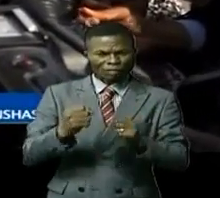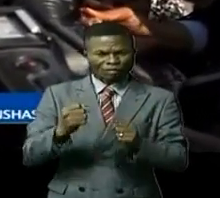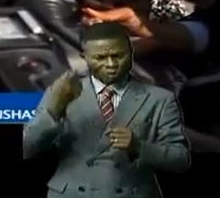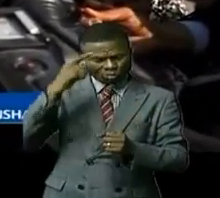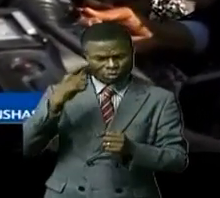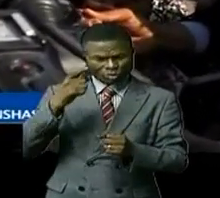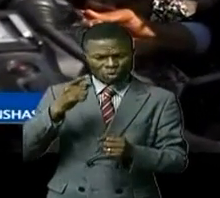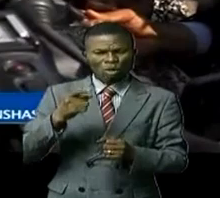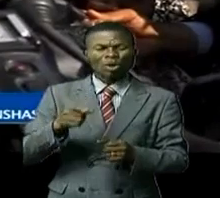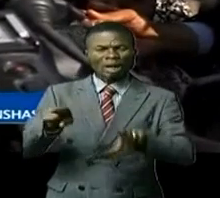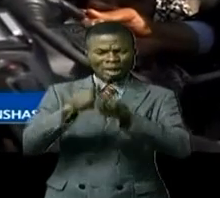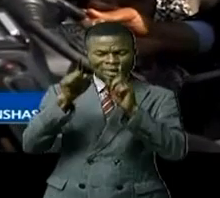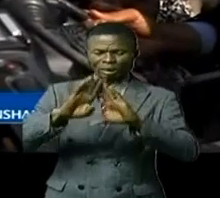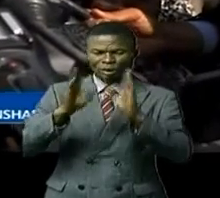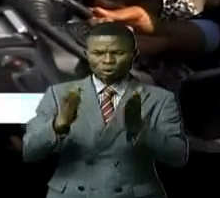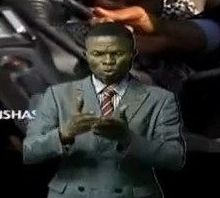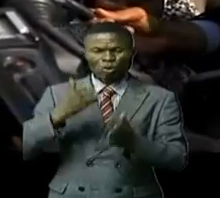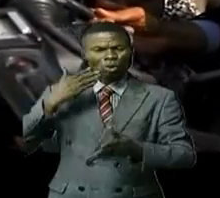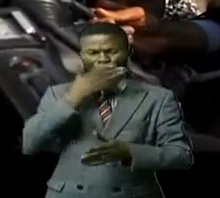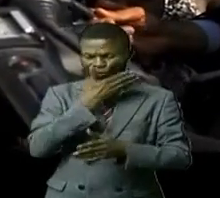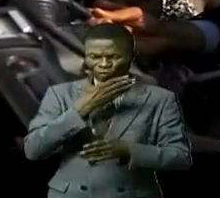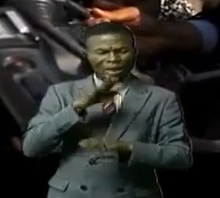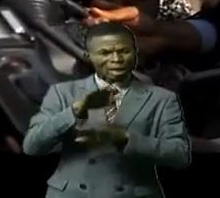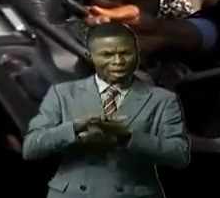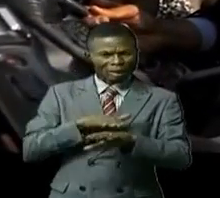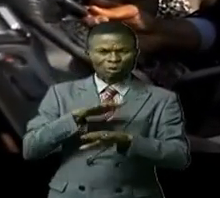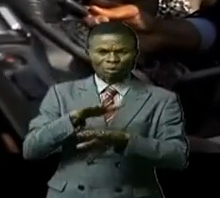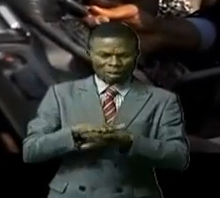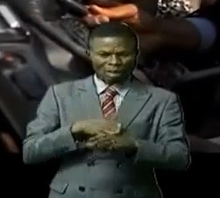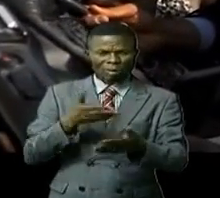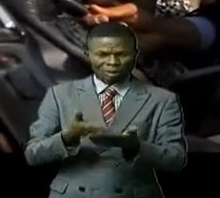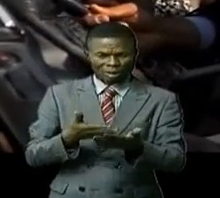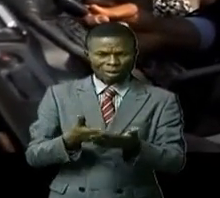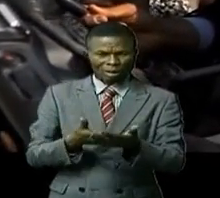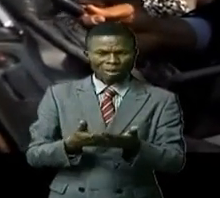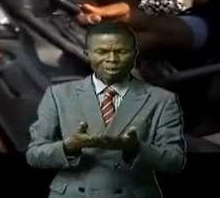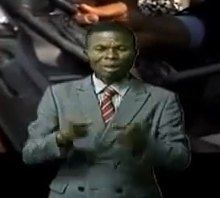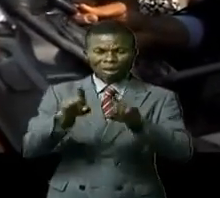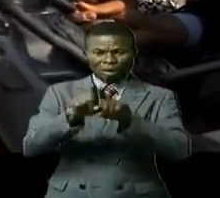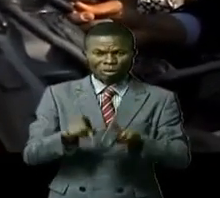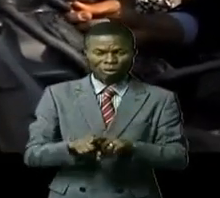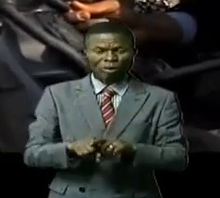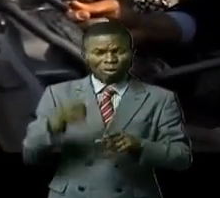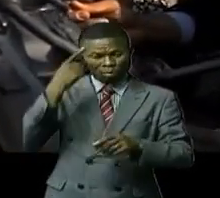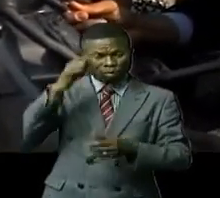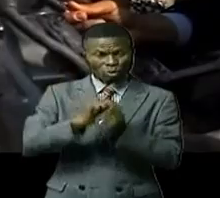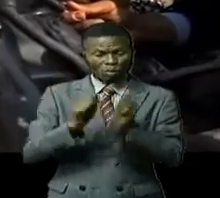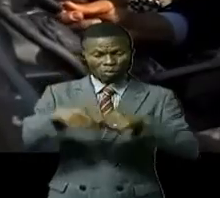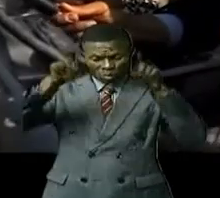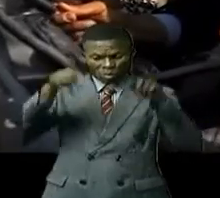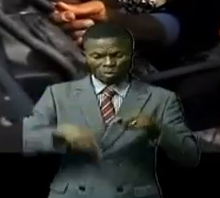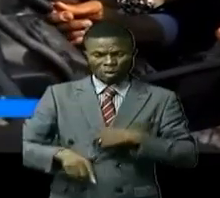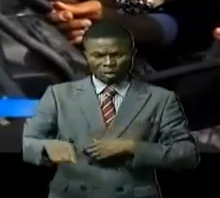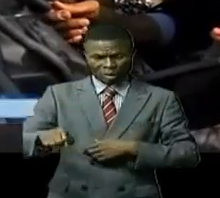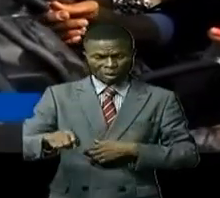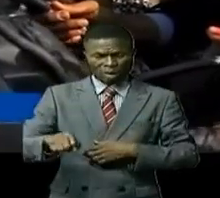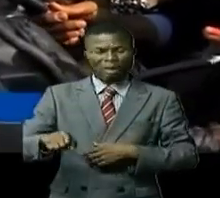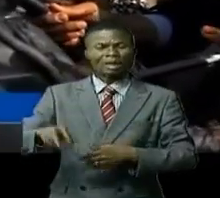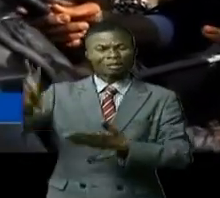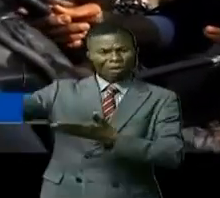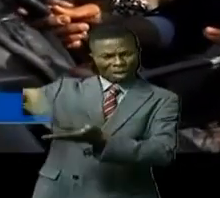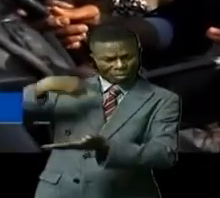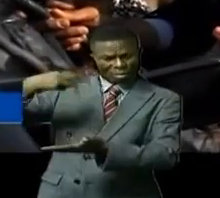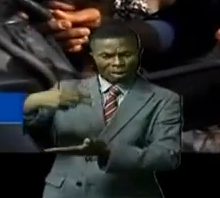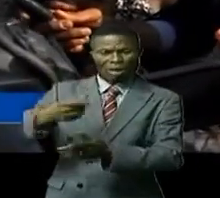à éponger petit à petit justement les dettes antérieures. Mais par rapport à cette année, en règle, il va régler le